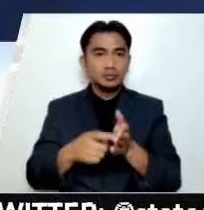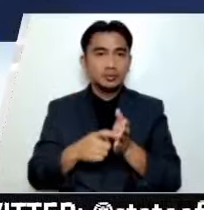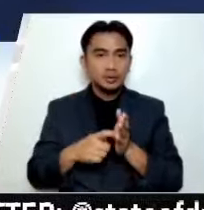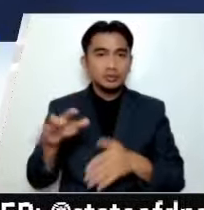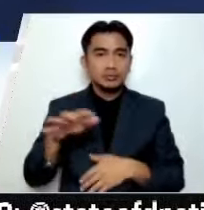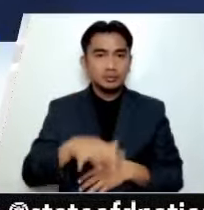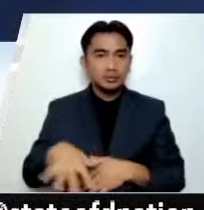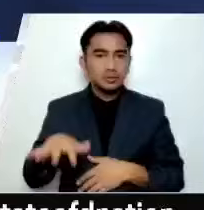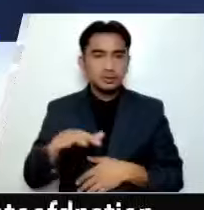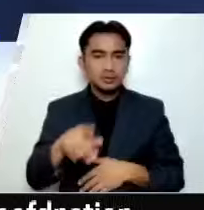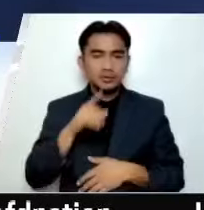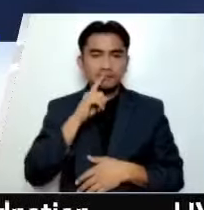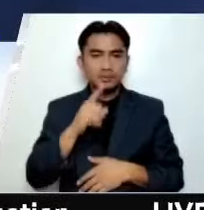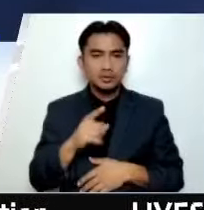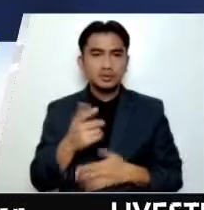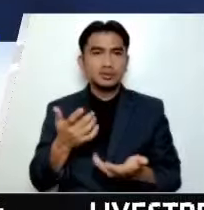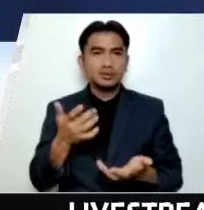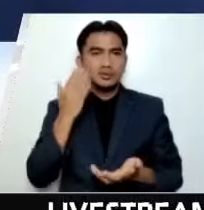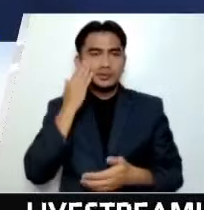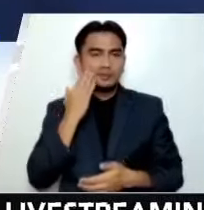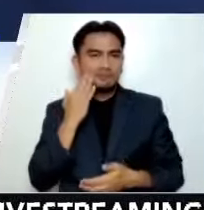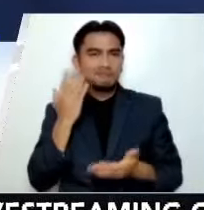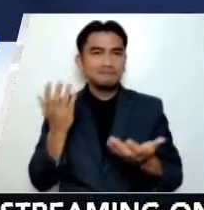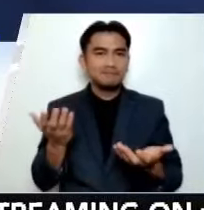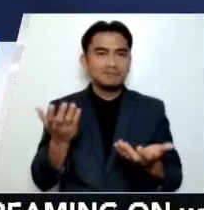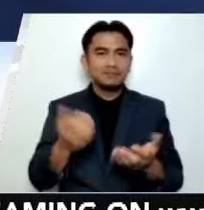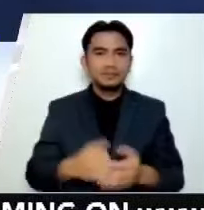means nothing. Where?